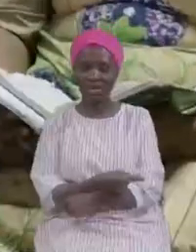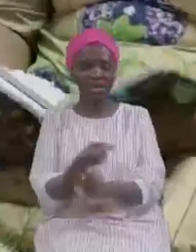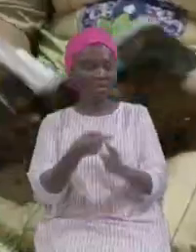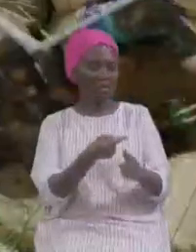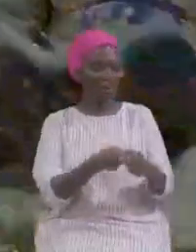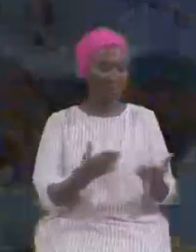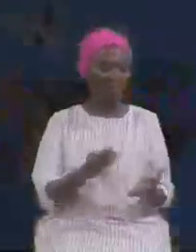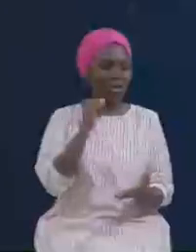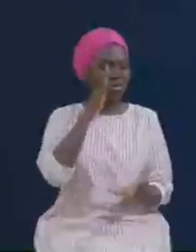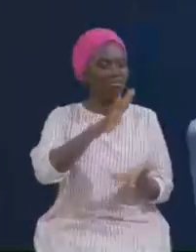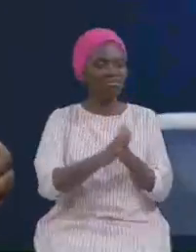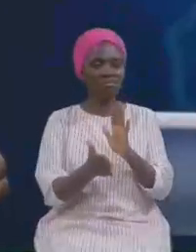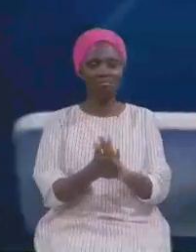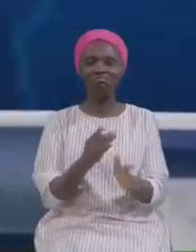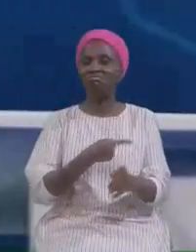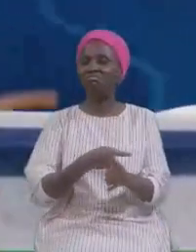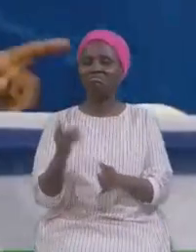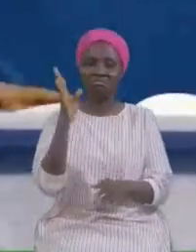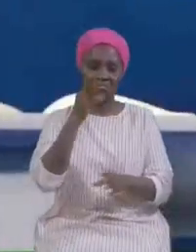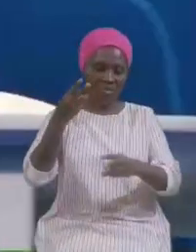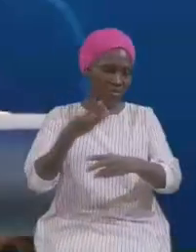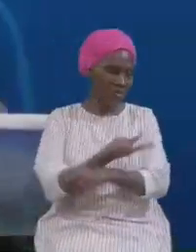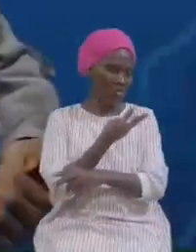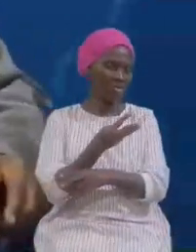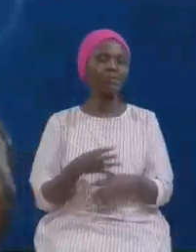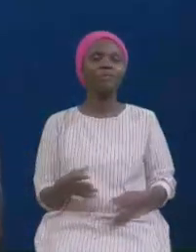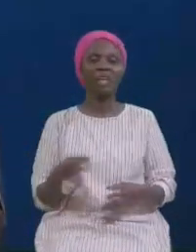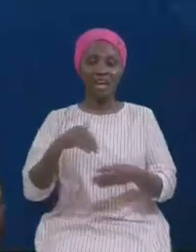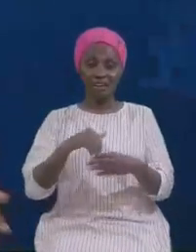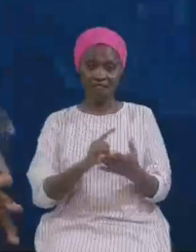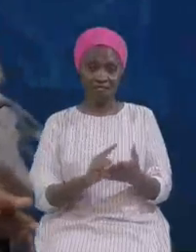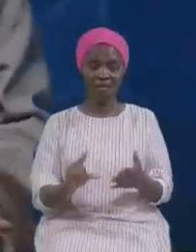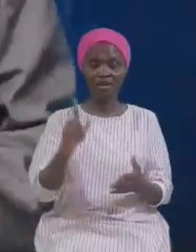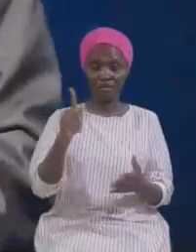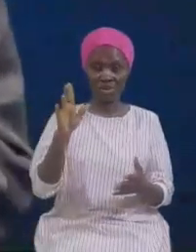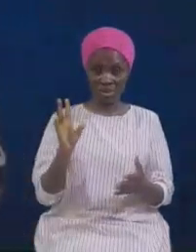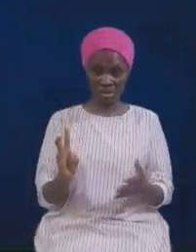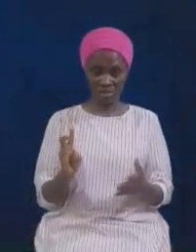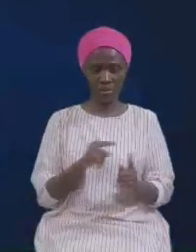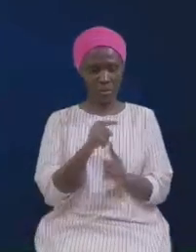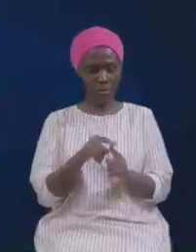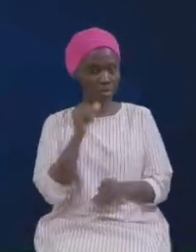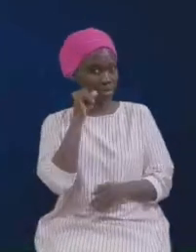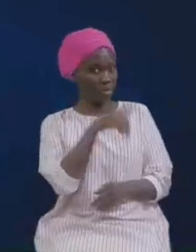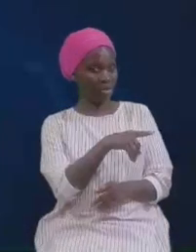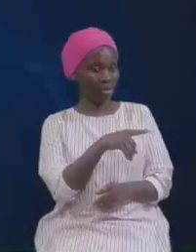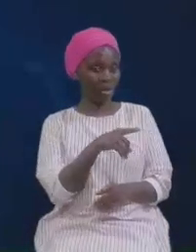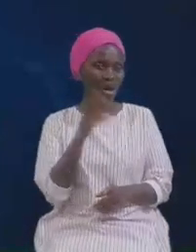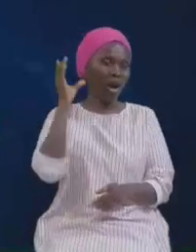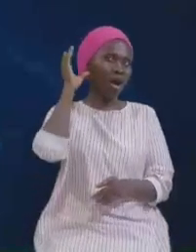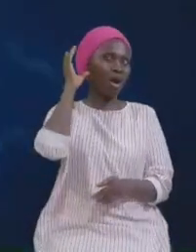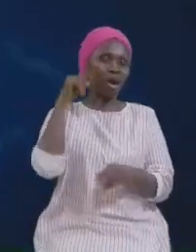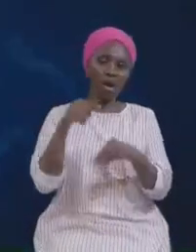Elle allait en empirant. Verset 27. Ayant entendu parler